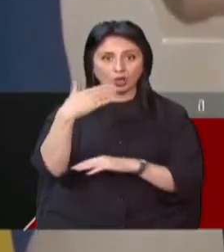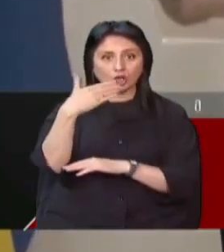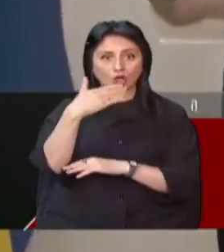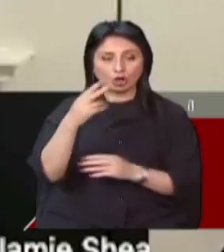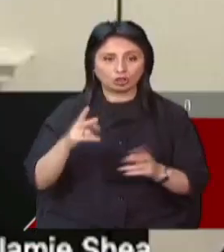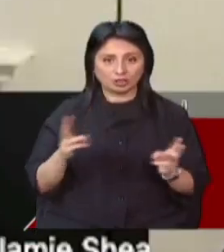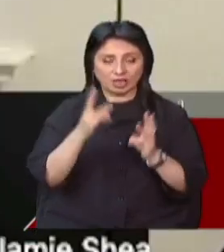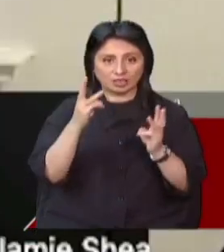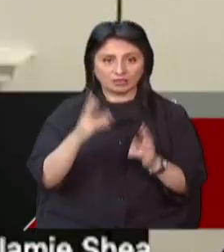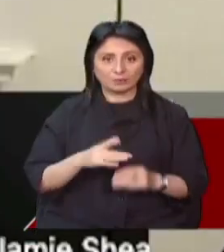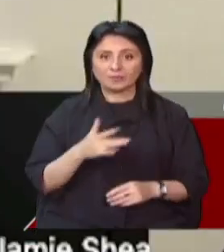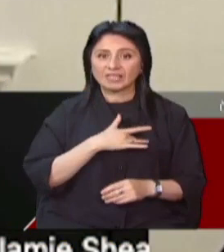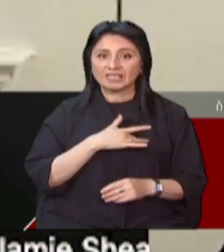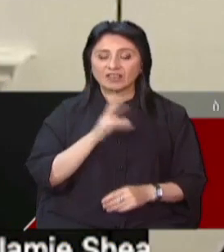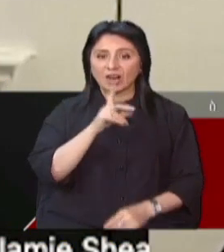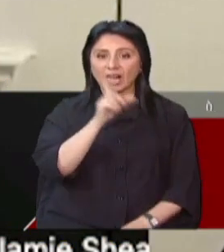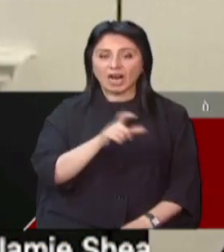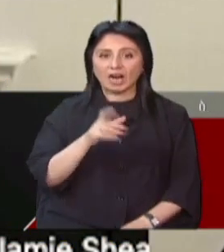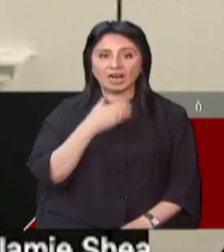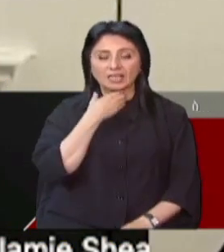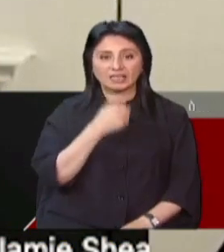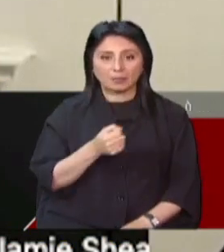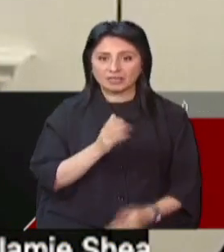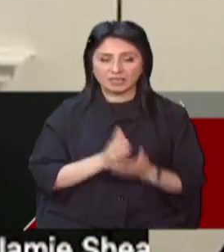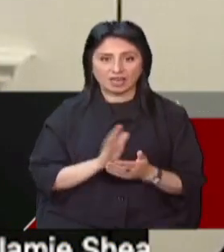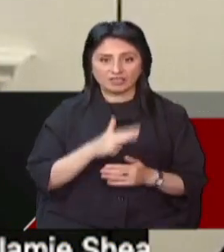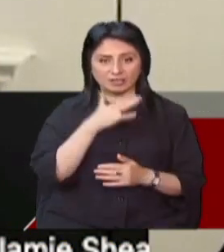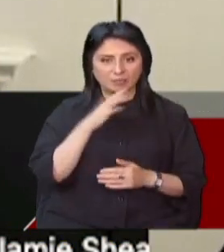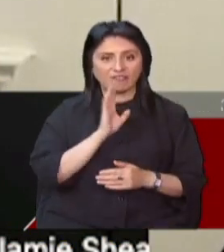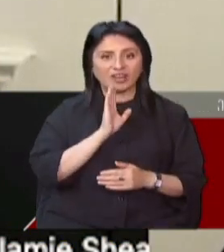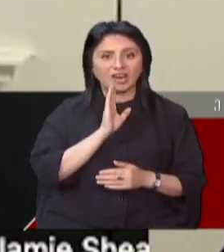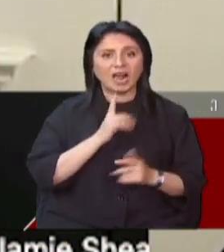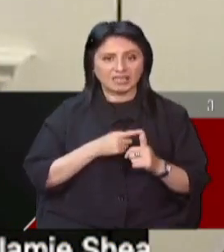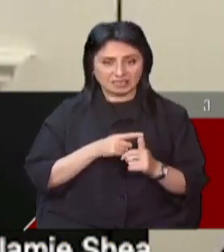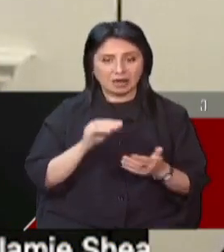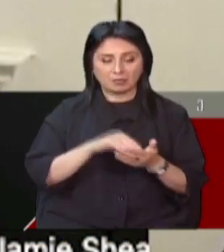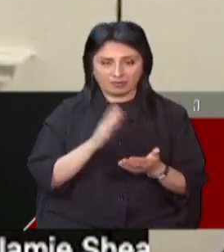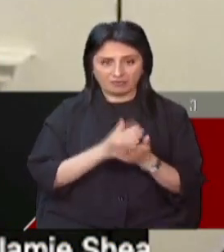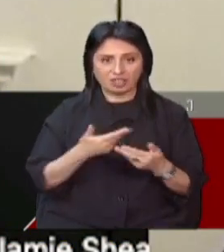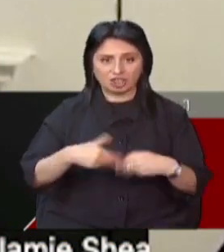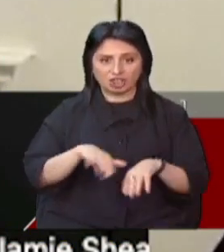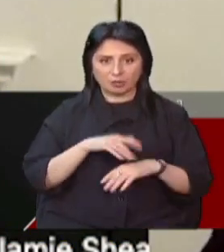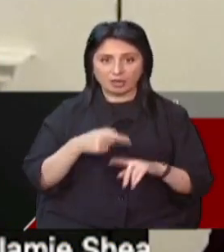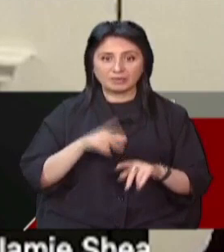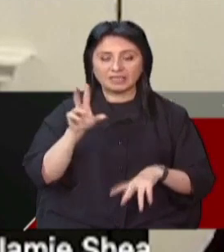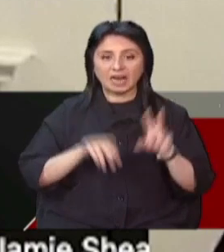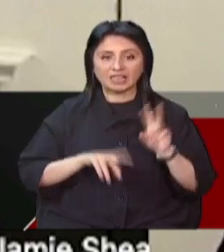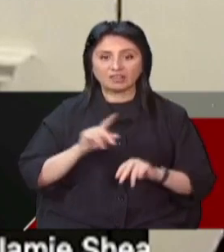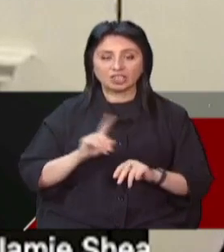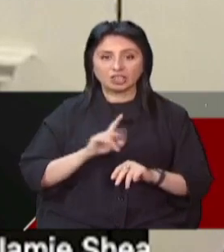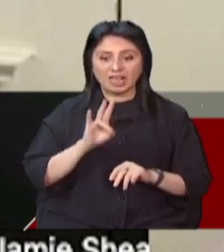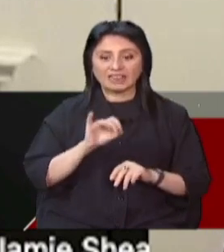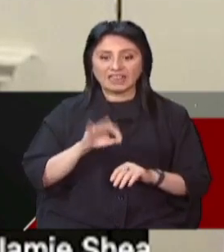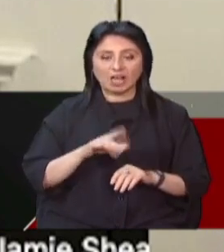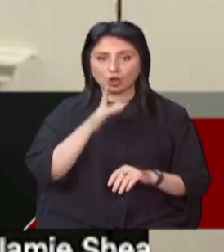დაწვეს. სავარაუდო კანდიდატების დეფიციტი არ არსებობს, ბევრი ქალის სახელი არის შემოთავაზებული და იმის გათვალისწინებით, რომ